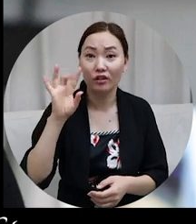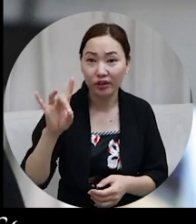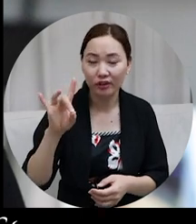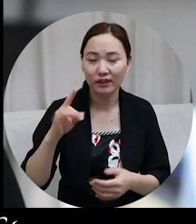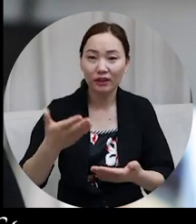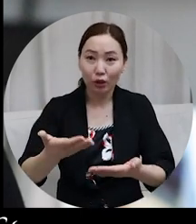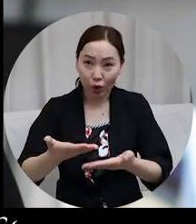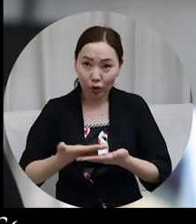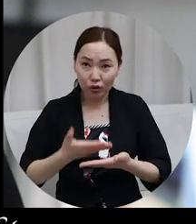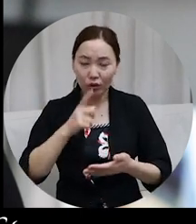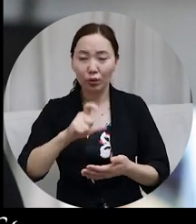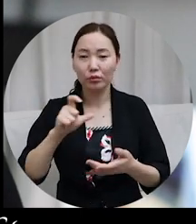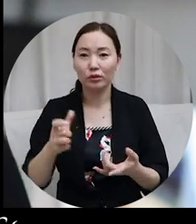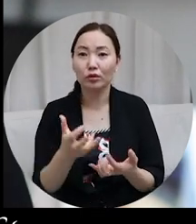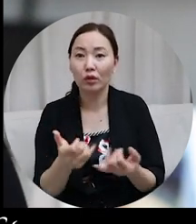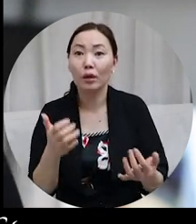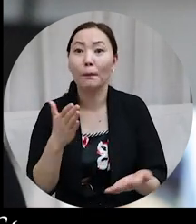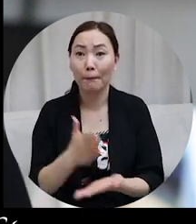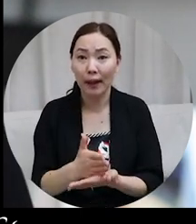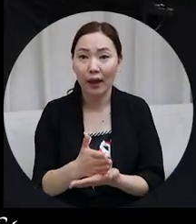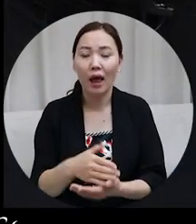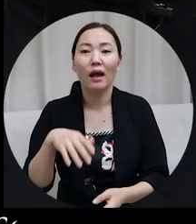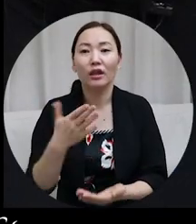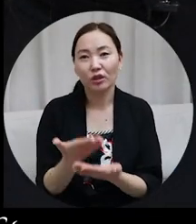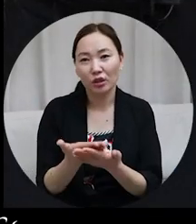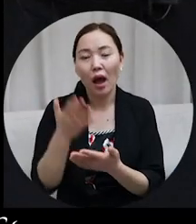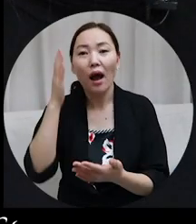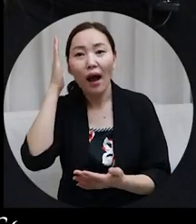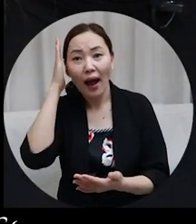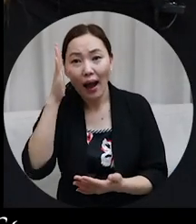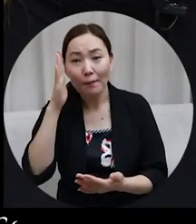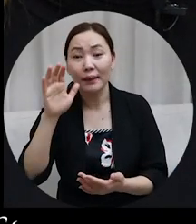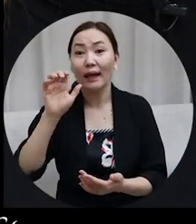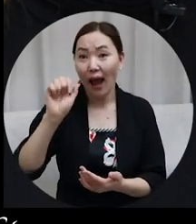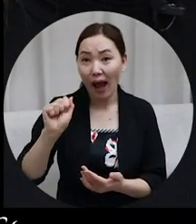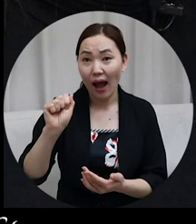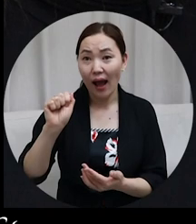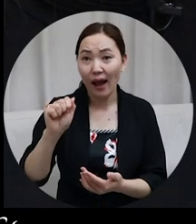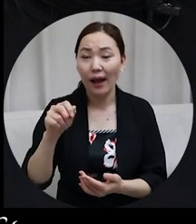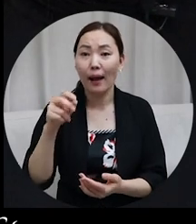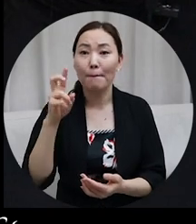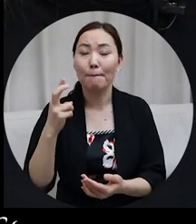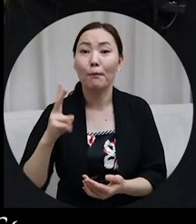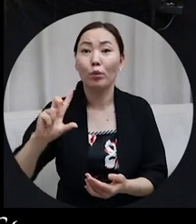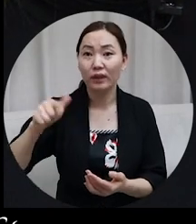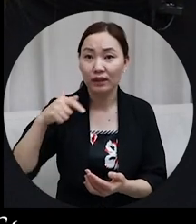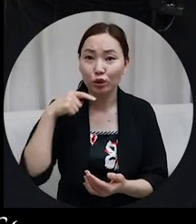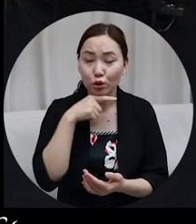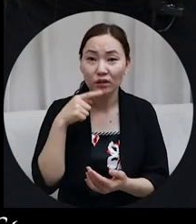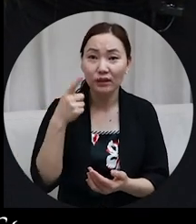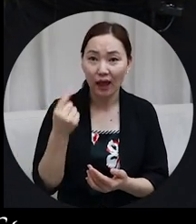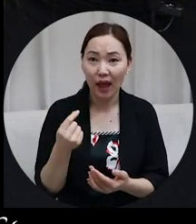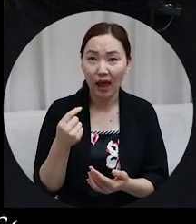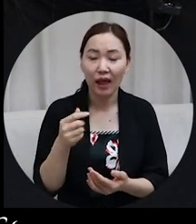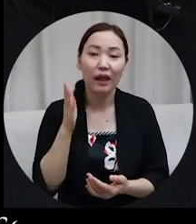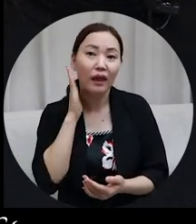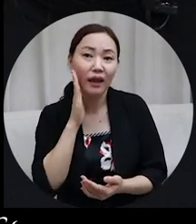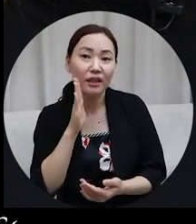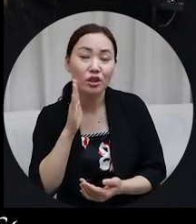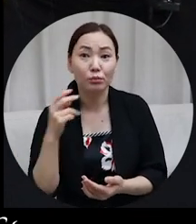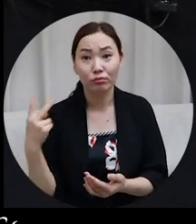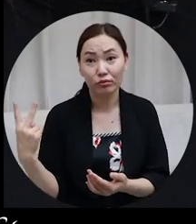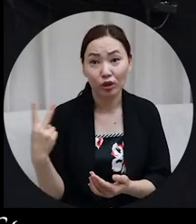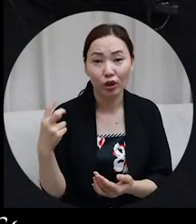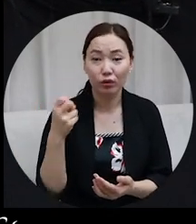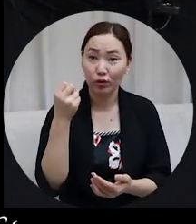их байгаа боловч нөгөө цусны бүлгүүд нь дандаа өөр. Аав маань аа бүлгэнцтэй, ээж бэ бүлгэнцтэй. Надад бас бүгд аав шиг аа.